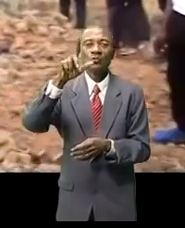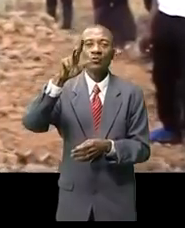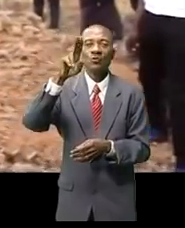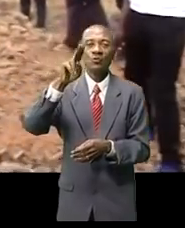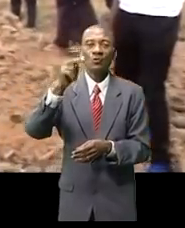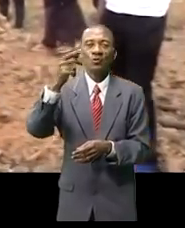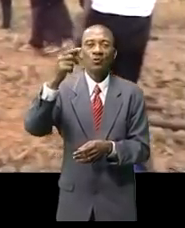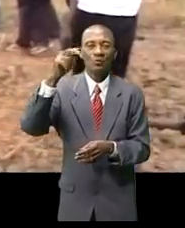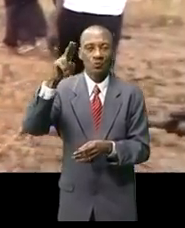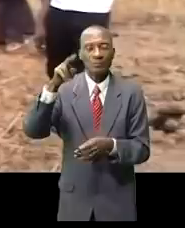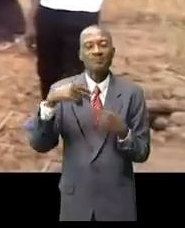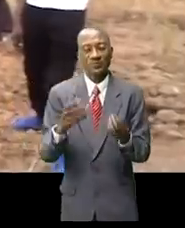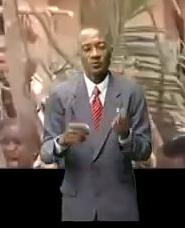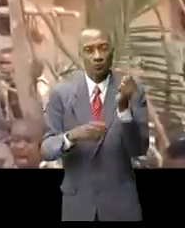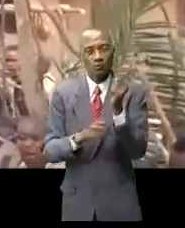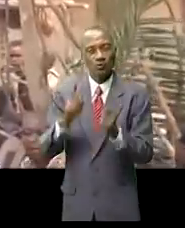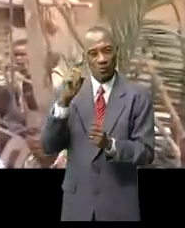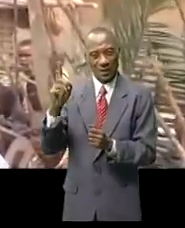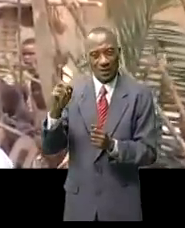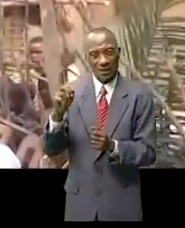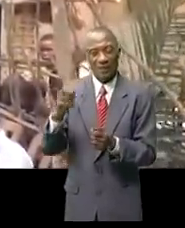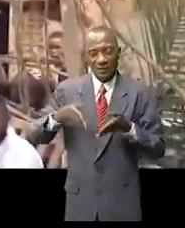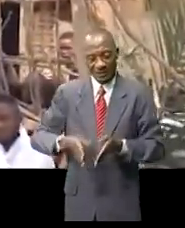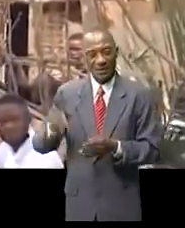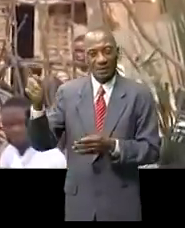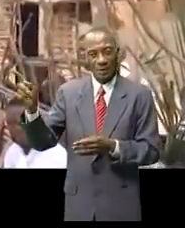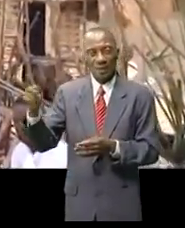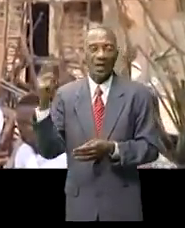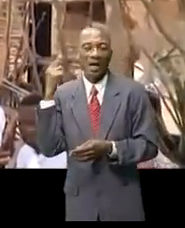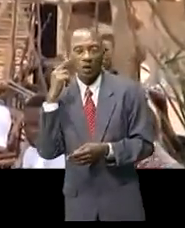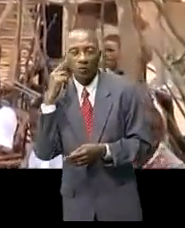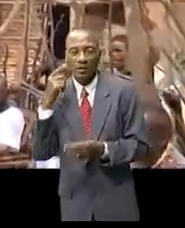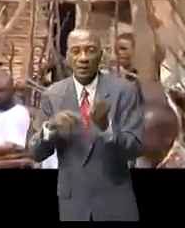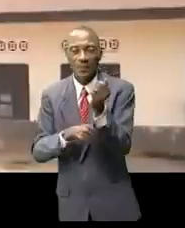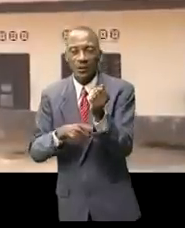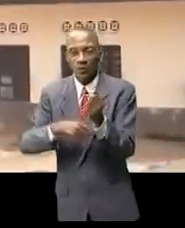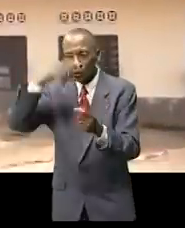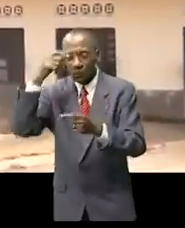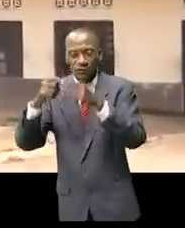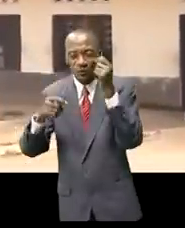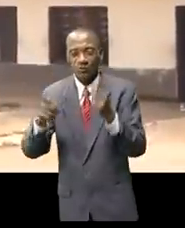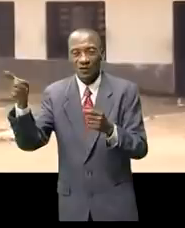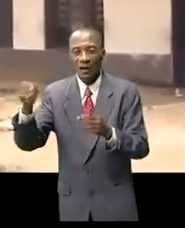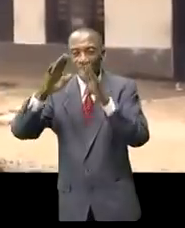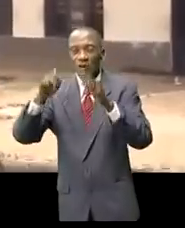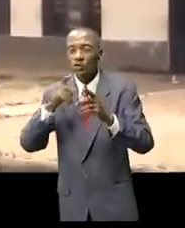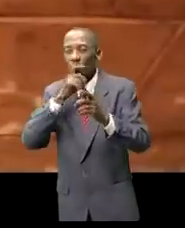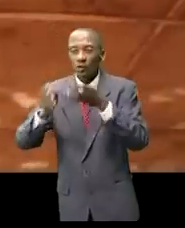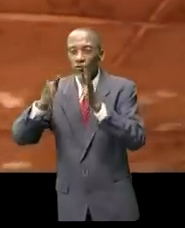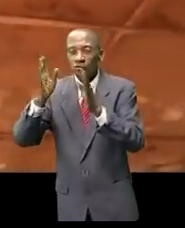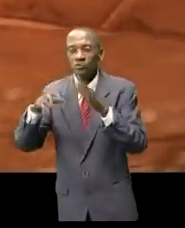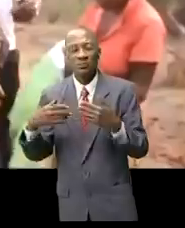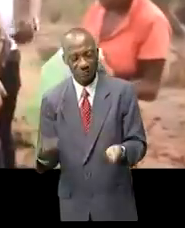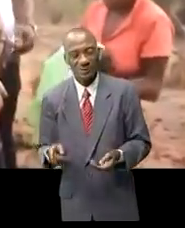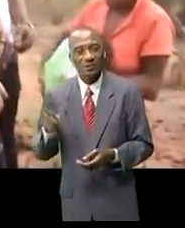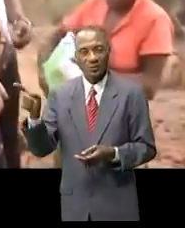du terroir, José Tawaba, a répondu favorablement aux cris de détresse des victimes. Il a ainsi envoyé son équipe